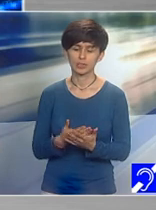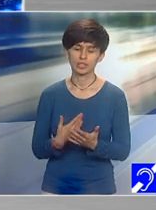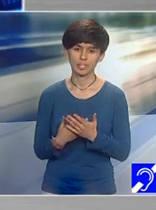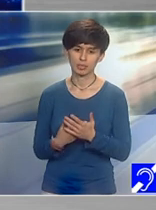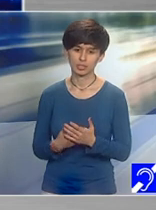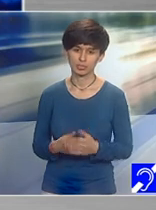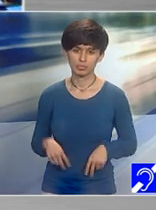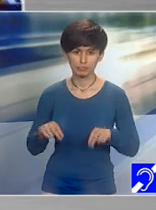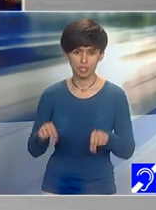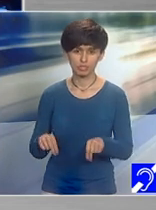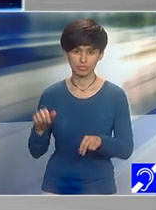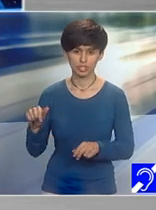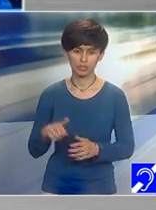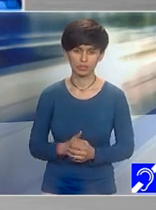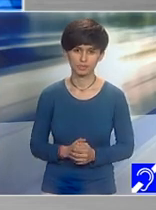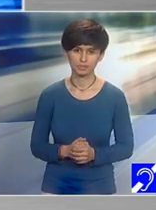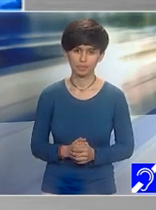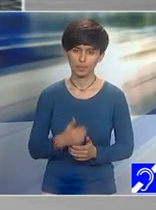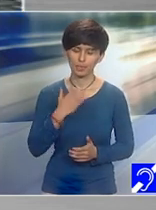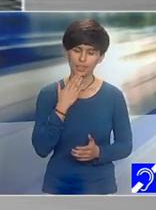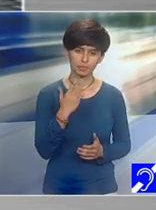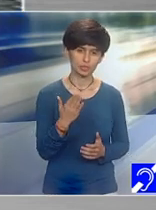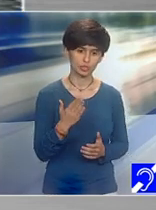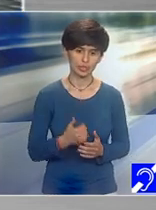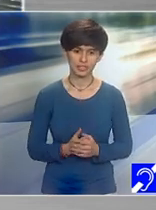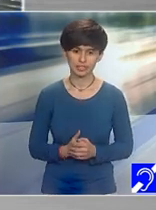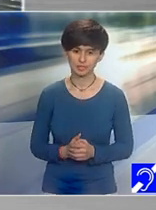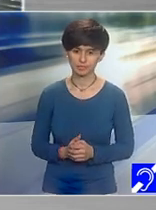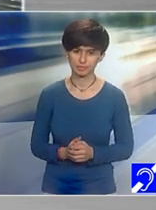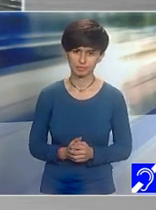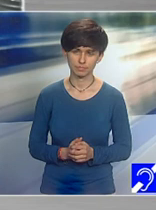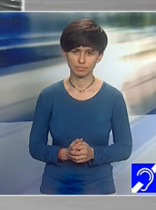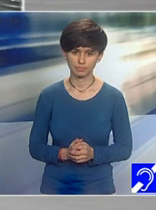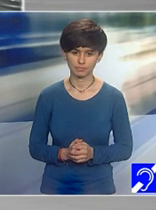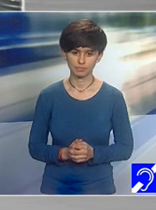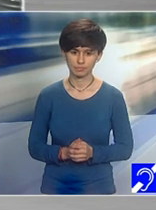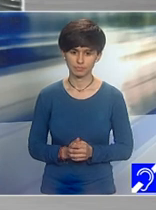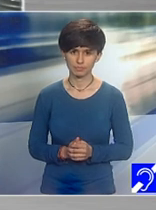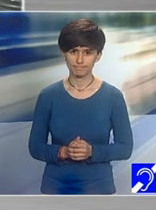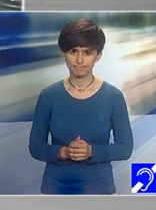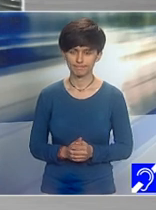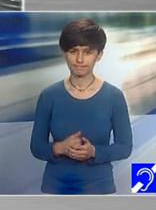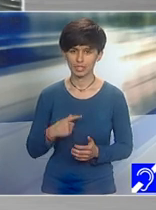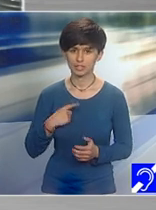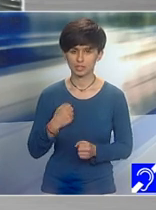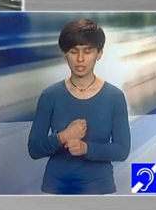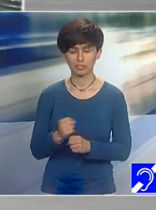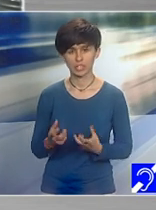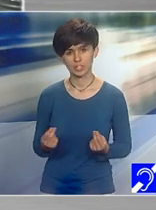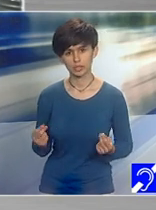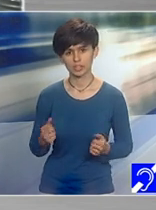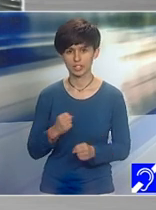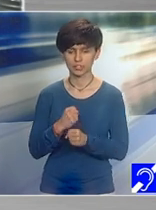acolo. Mulțumesc foarte mult. Mergem mai departe, domnule Mircea Giurgiu, Partidul Social Românesc. Vă rog. Da, într-adevăr, sunt foarte multe de făcut, dar